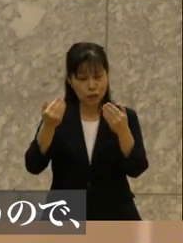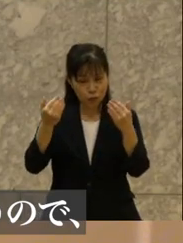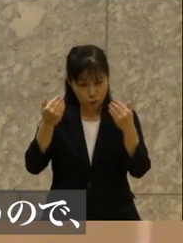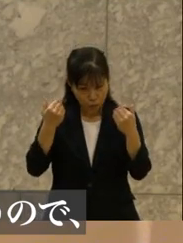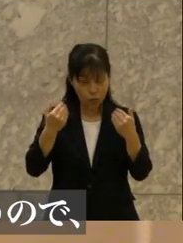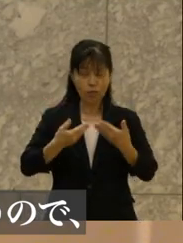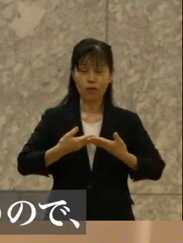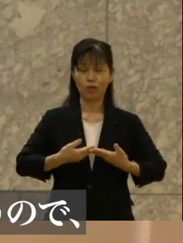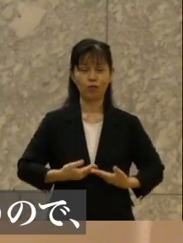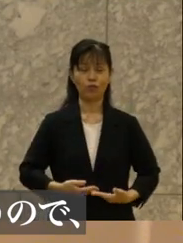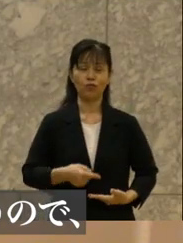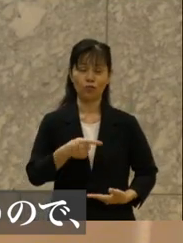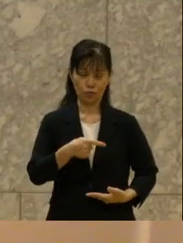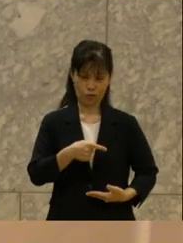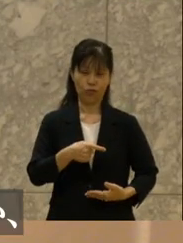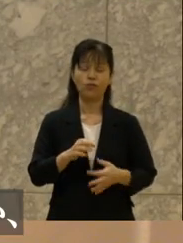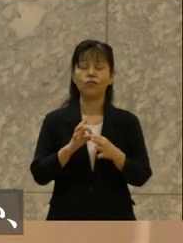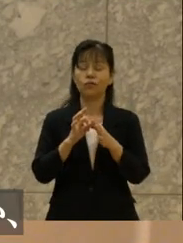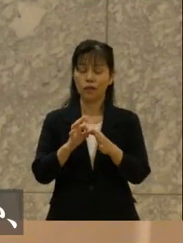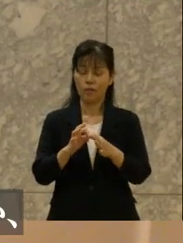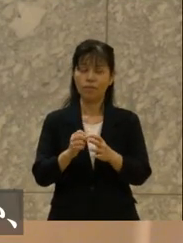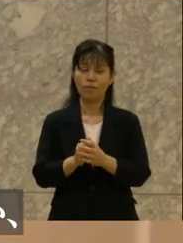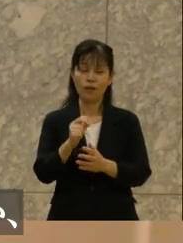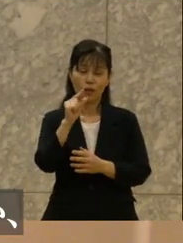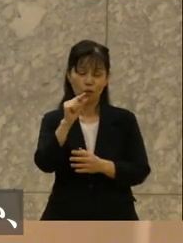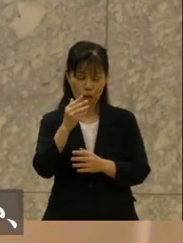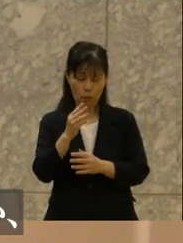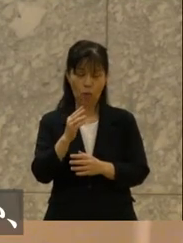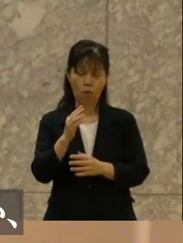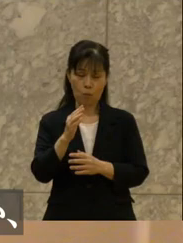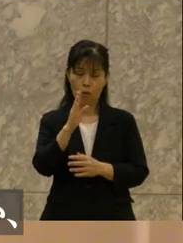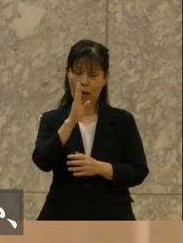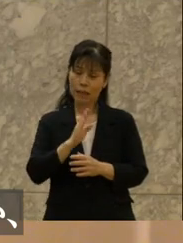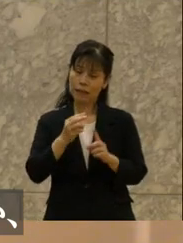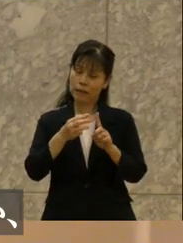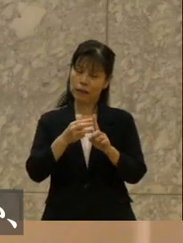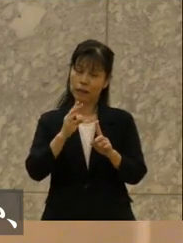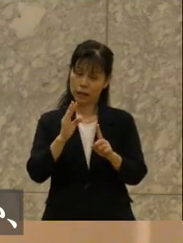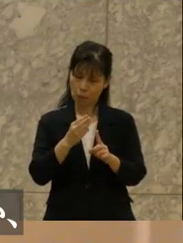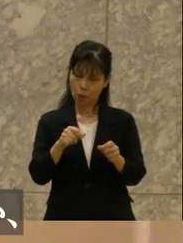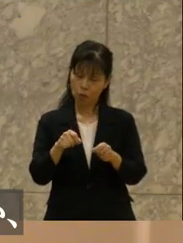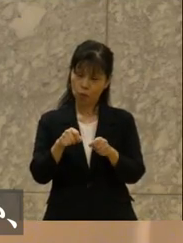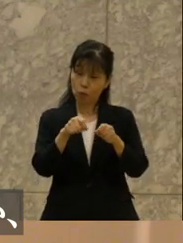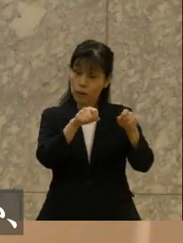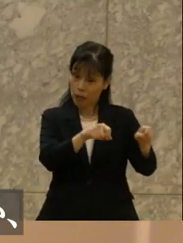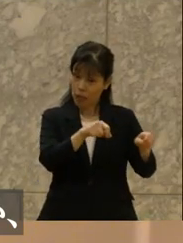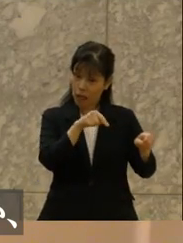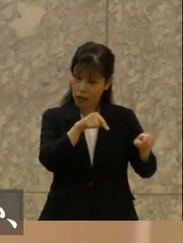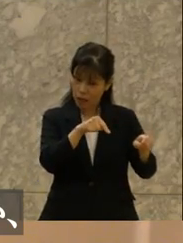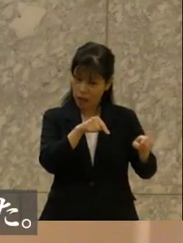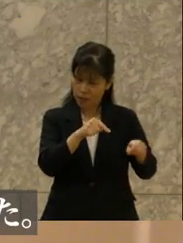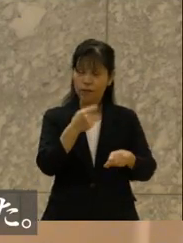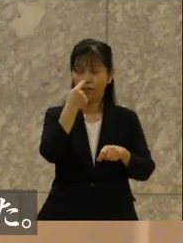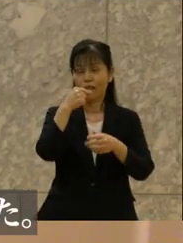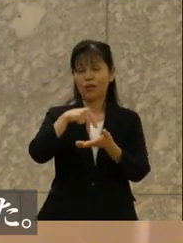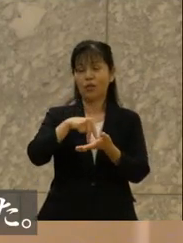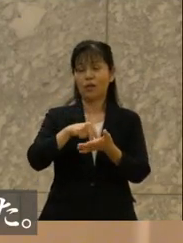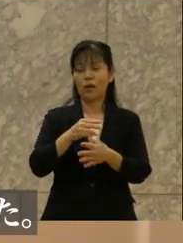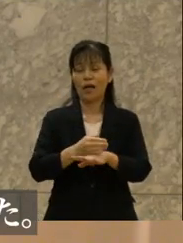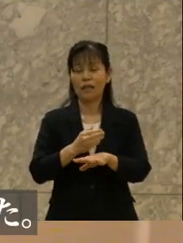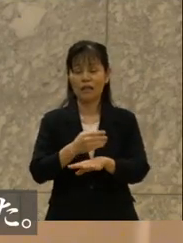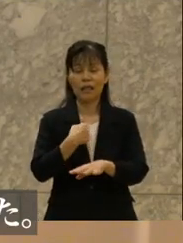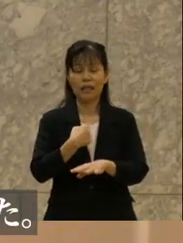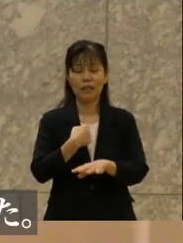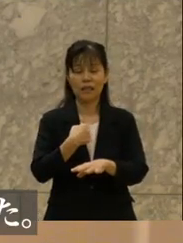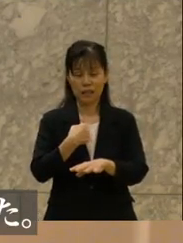的なものは大きいと思うのでちょっとでも半日でも伸びてくれたっていうのはありがたいというか自分にとっては